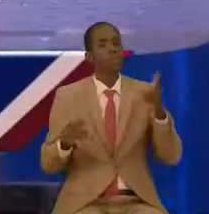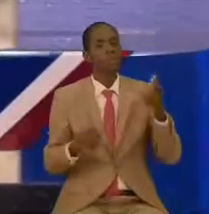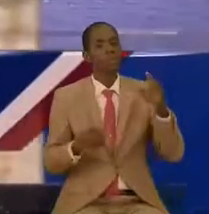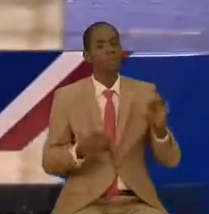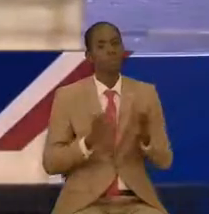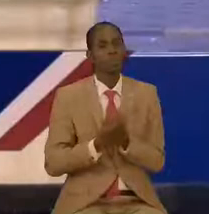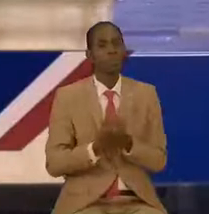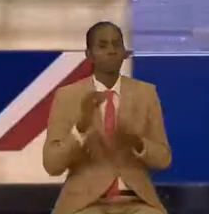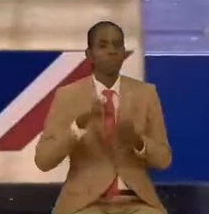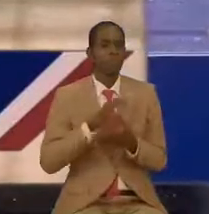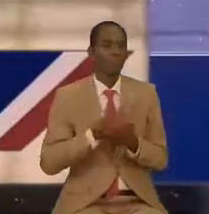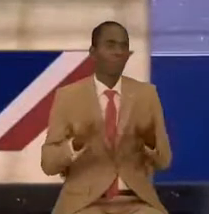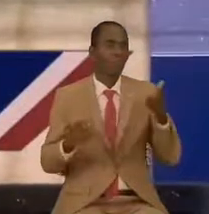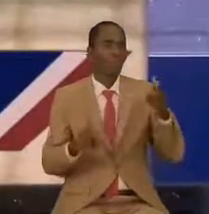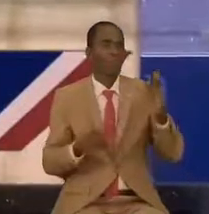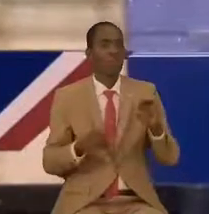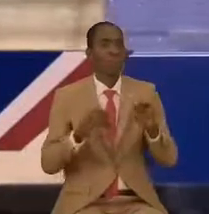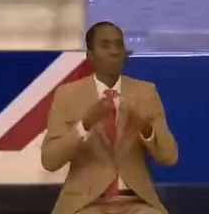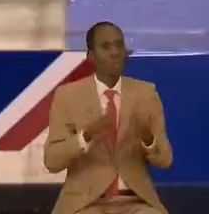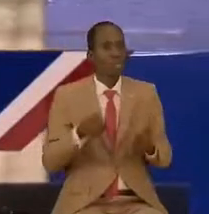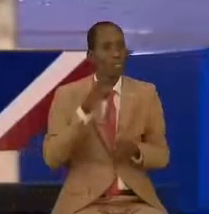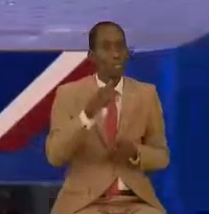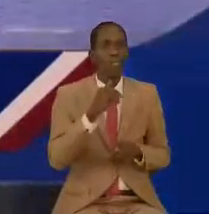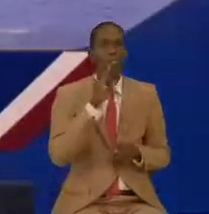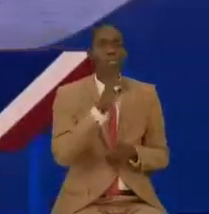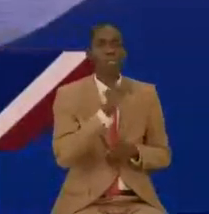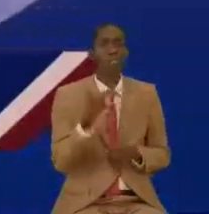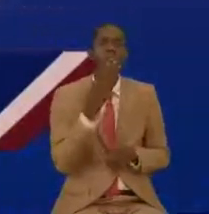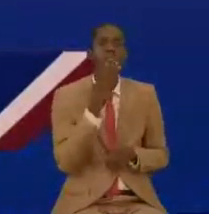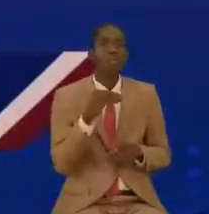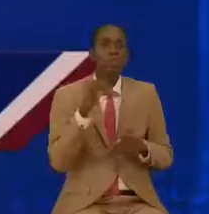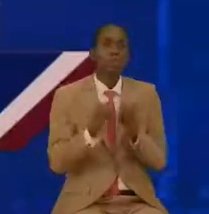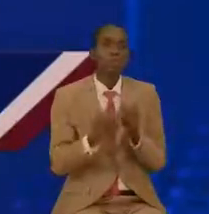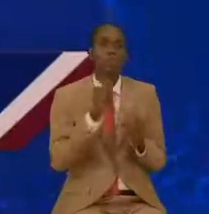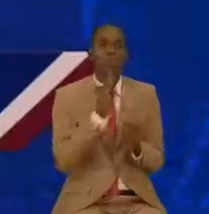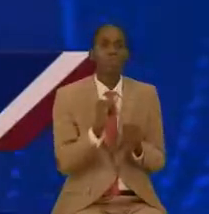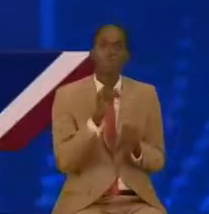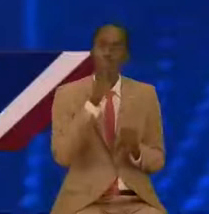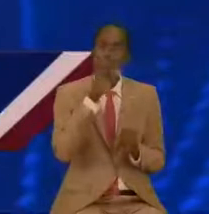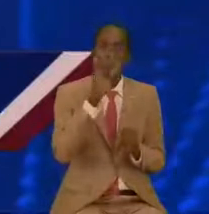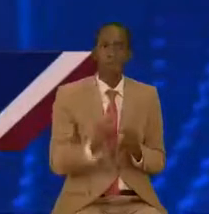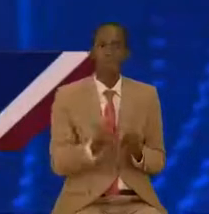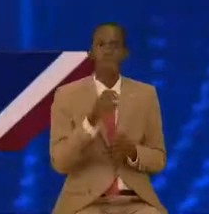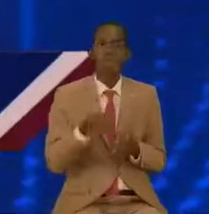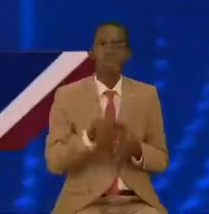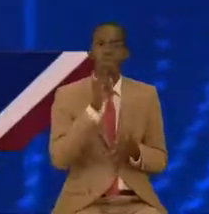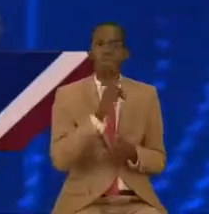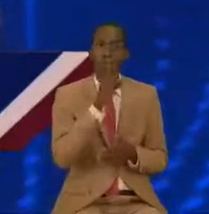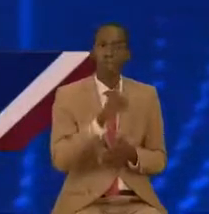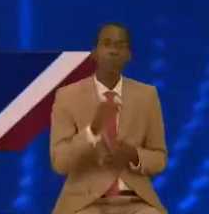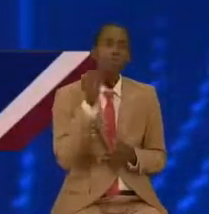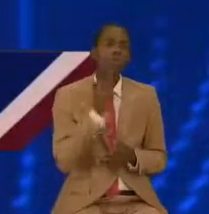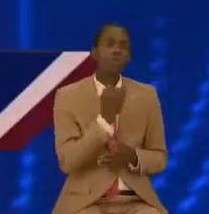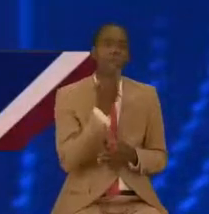dans la chair. Verset 29. Mais le juif, c'est celui qui l'est intérieurement.